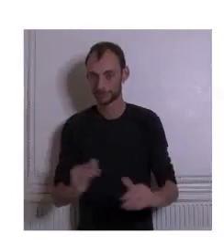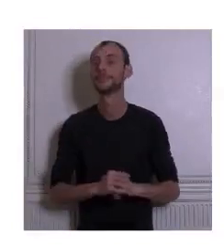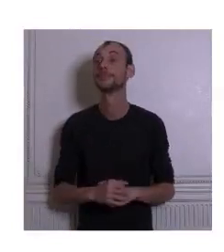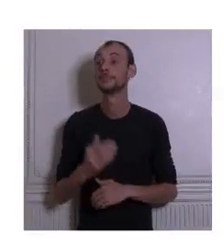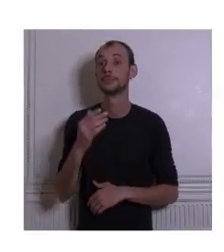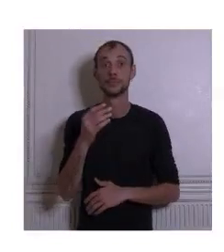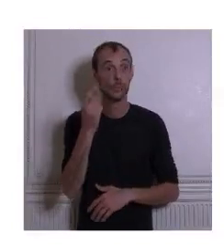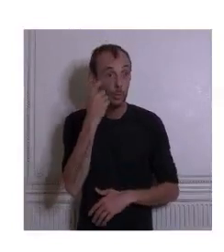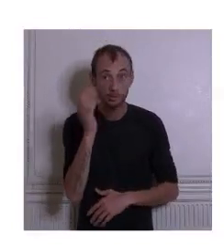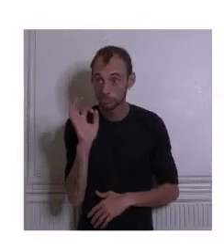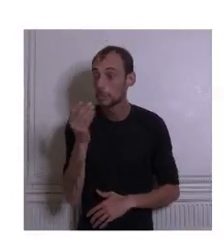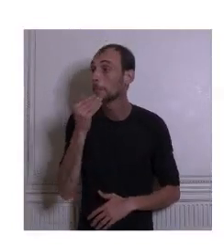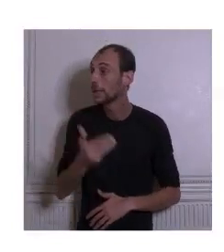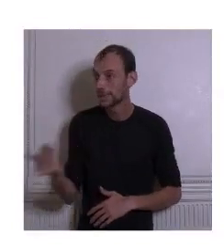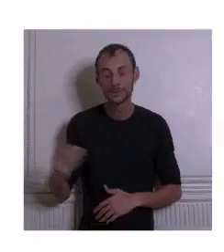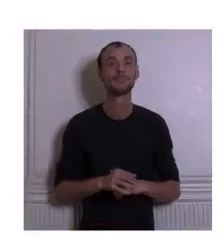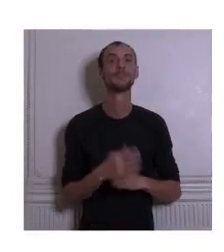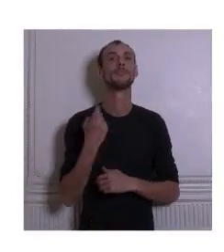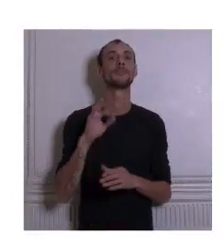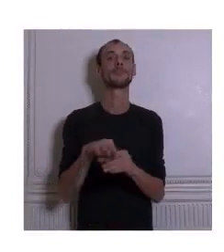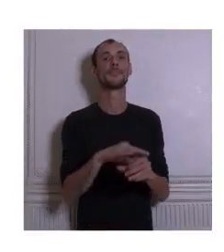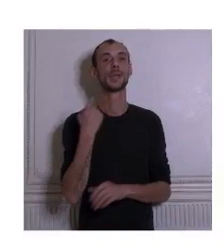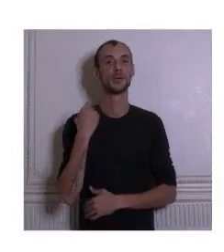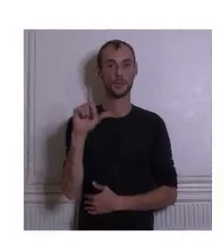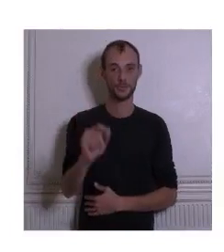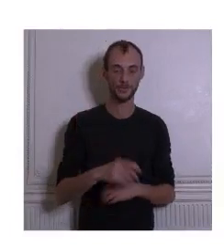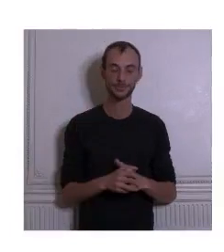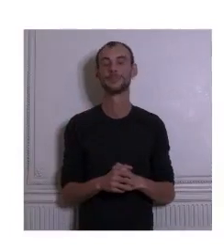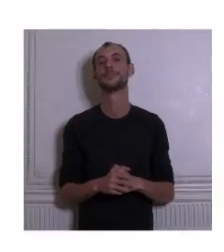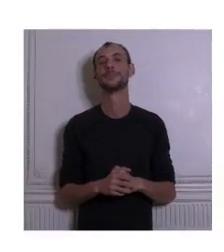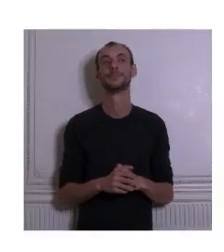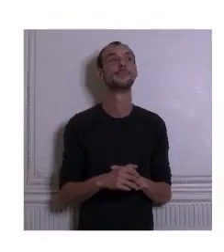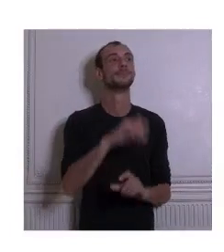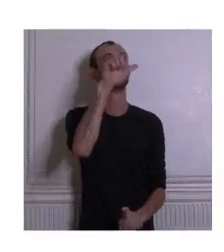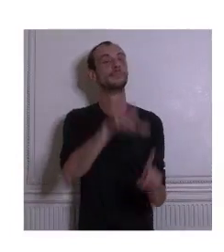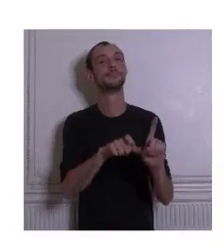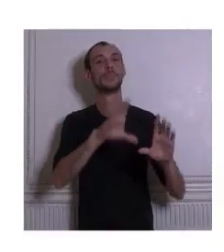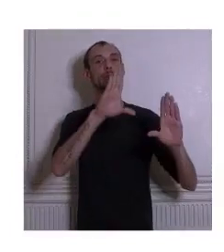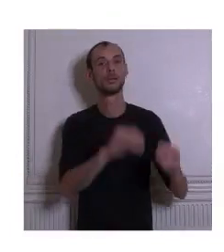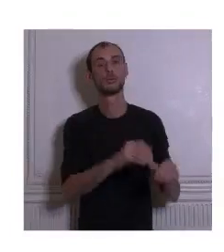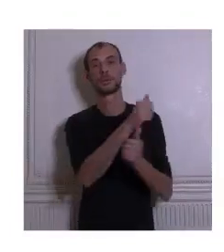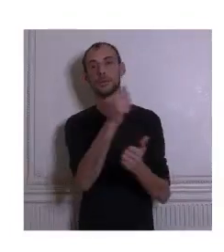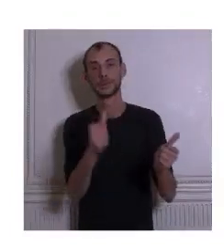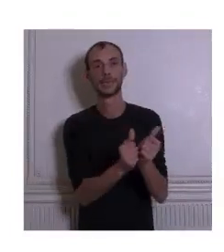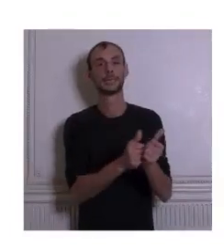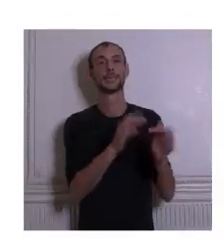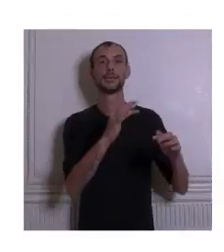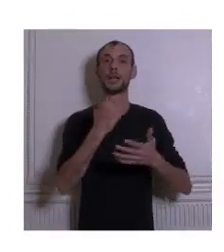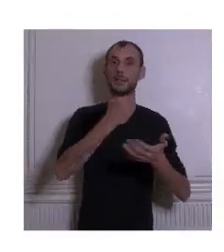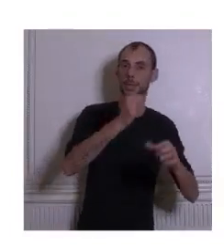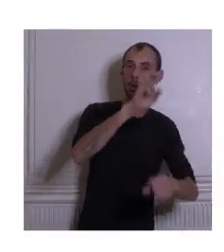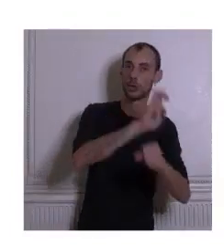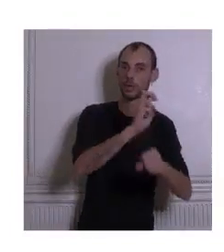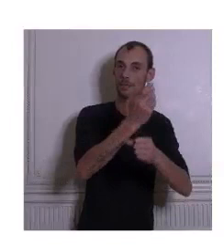À l'unanimité, je vous remercie. Délibération numéro 16, toujours Madame Thomas Pitot. Recrutement d'un